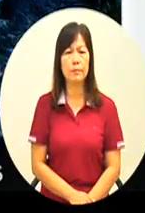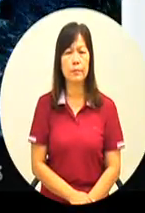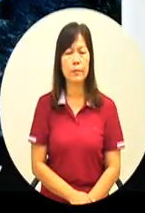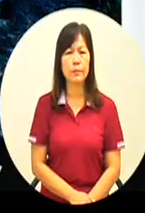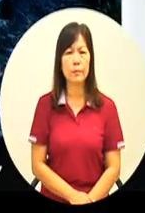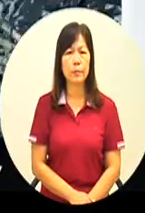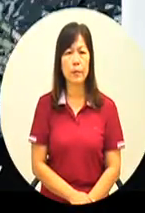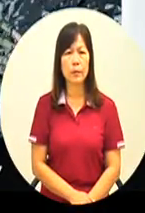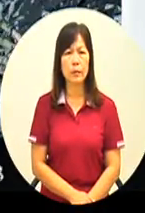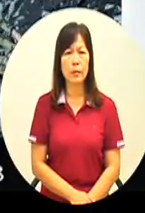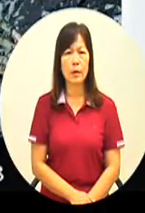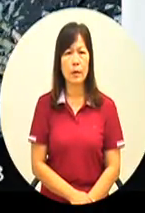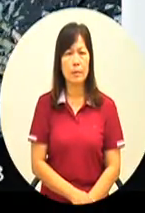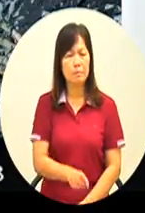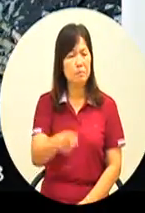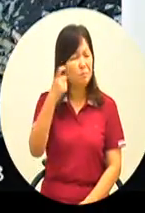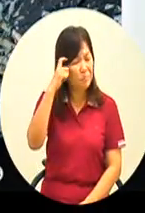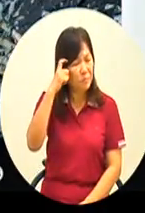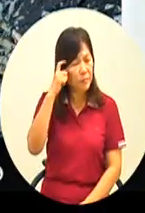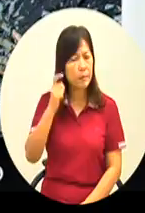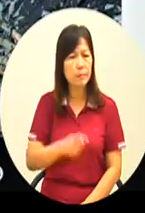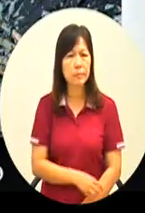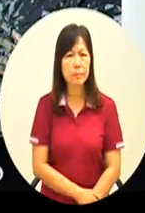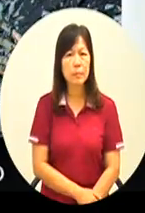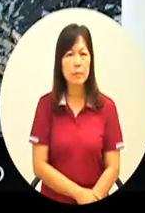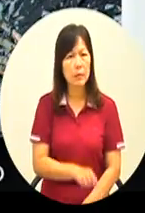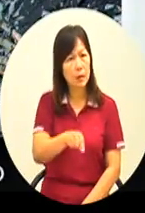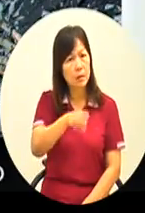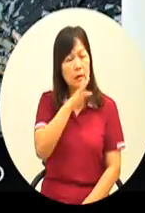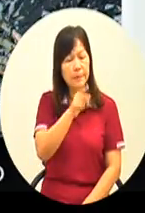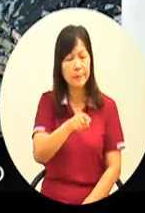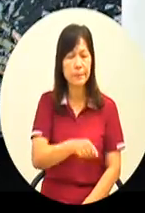对不对？我们想想看，这个啊，